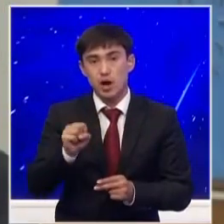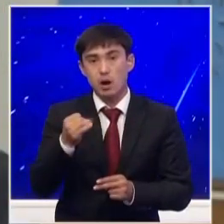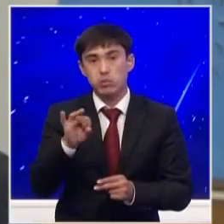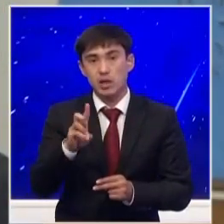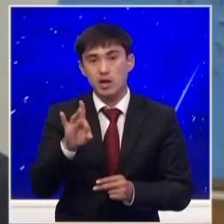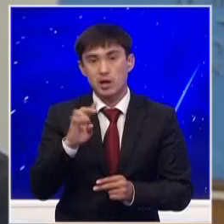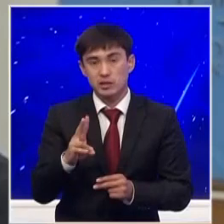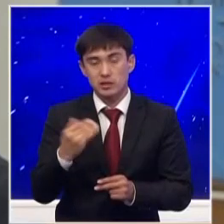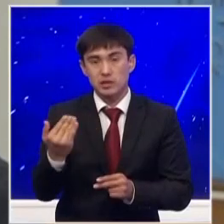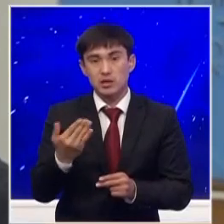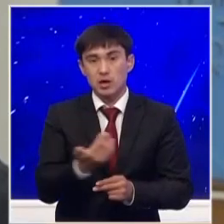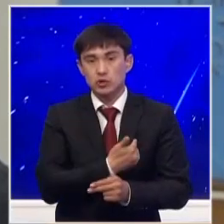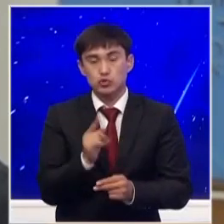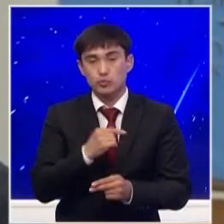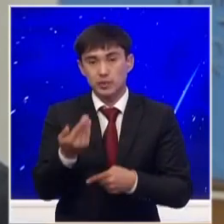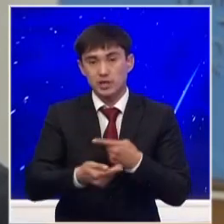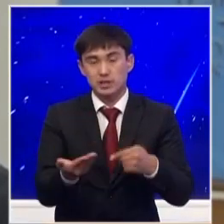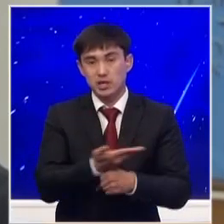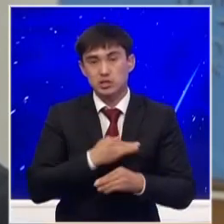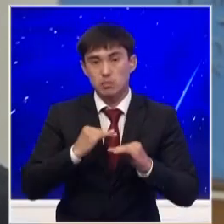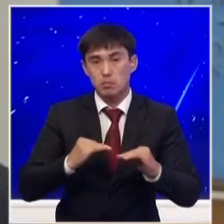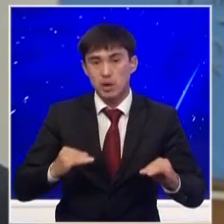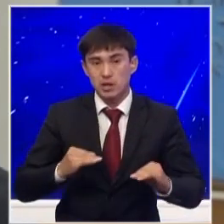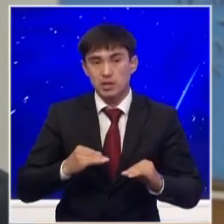Хочу, чтобы наше подрастающее поколение,